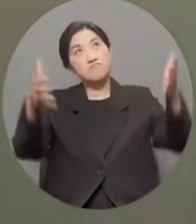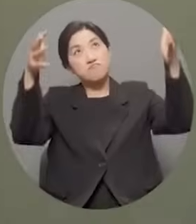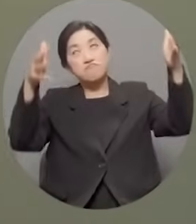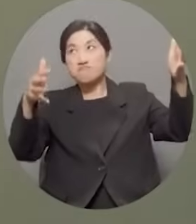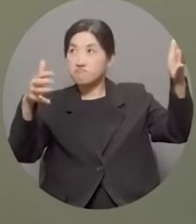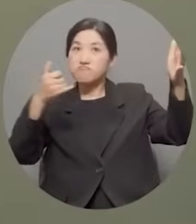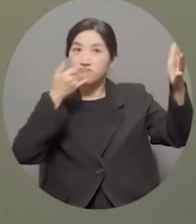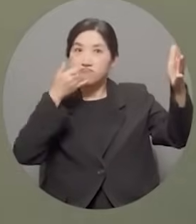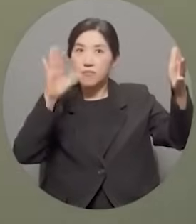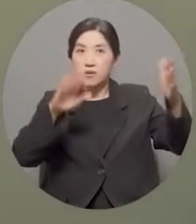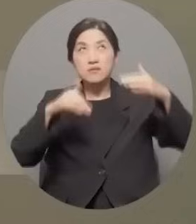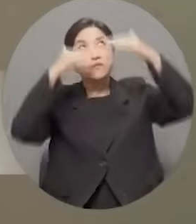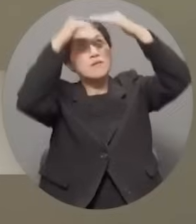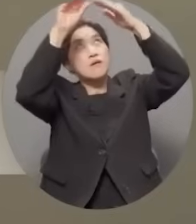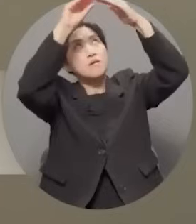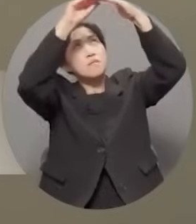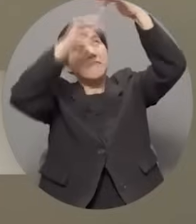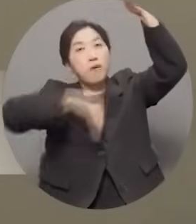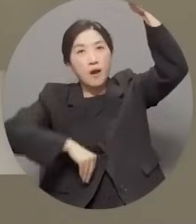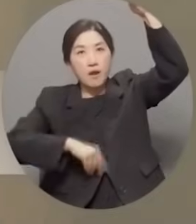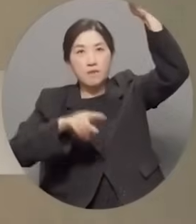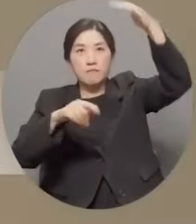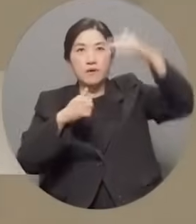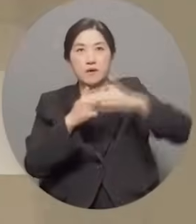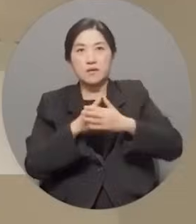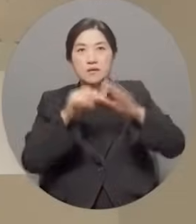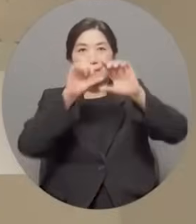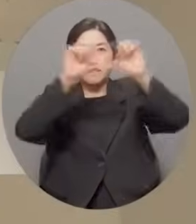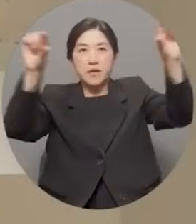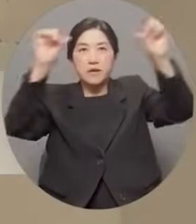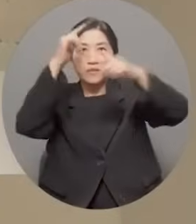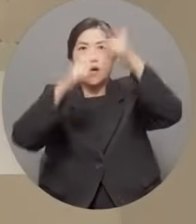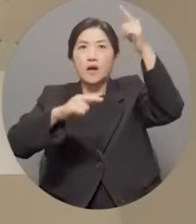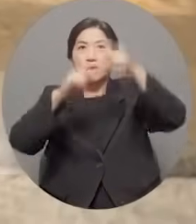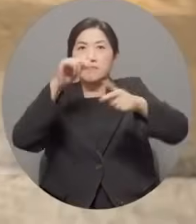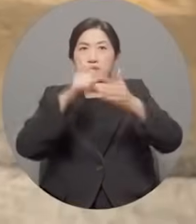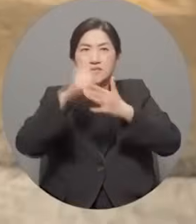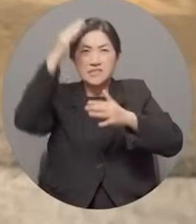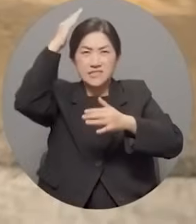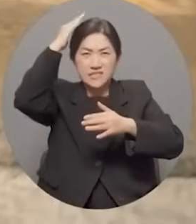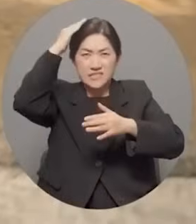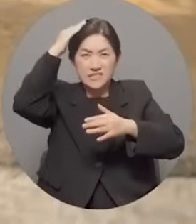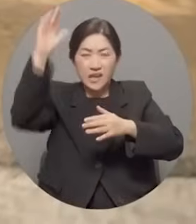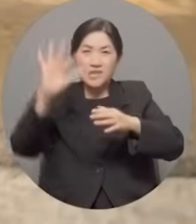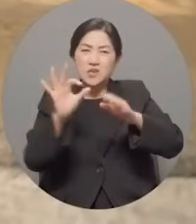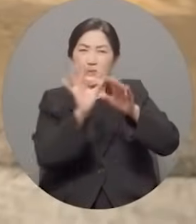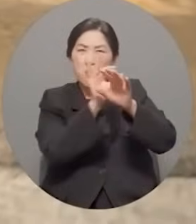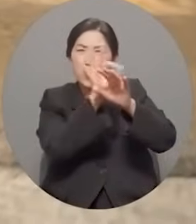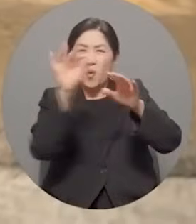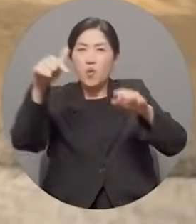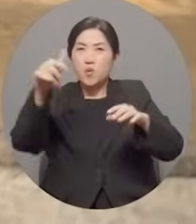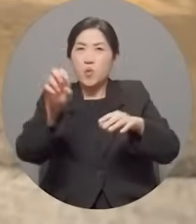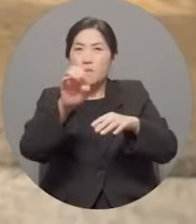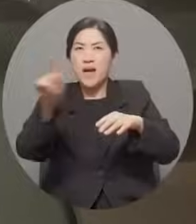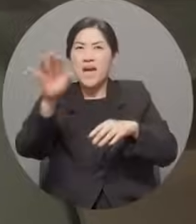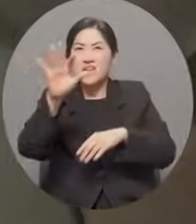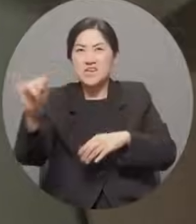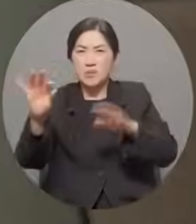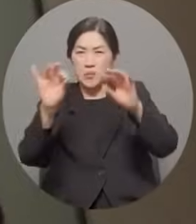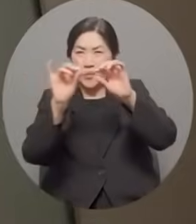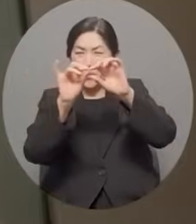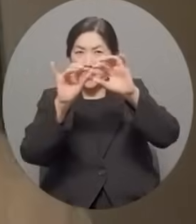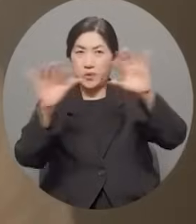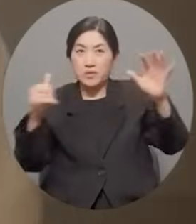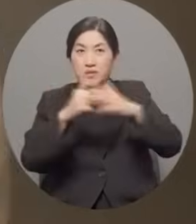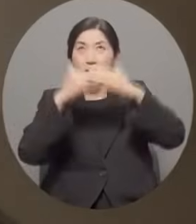갖췄지만 천장 일부를 떼어내자 마감재로 사용한 목재에 시커먼 곰팡이가 슬어 있습니다. 천장